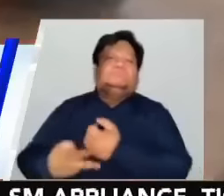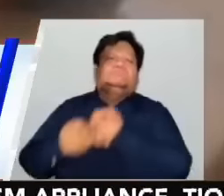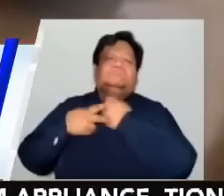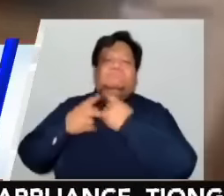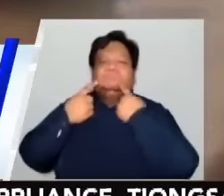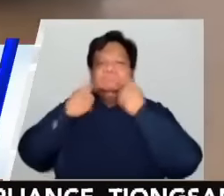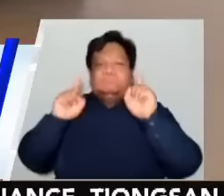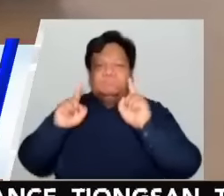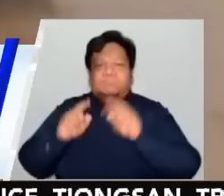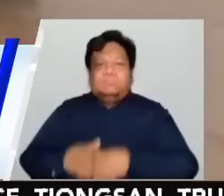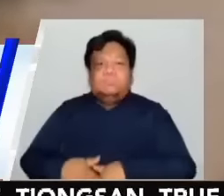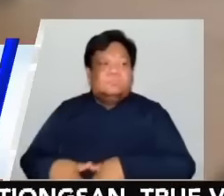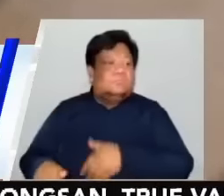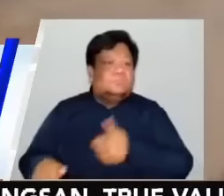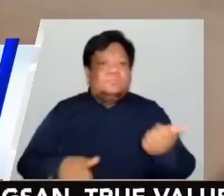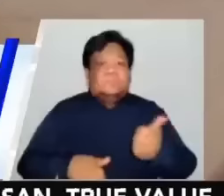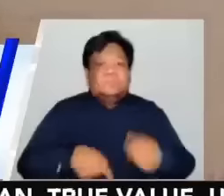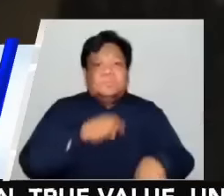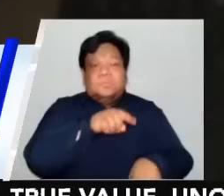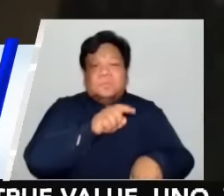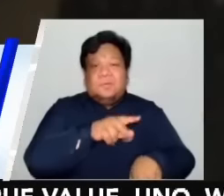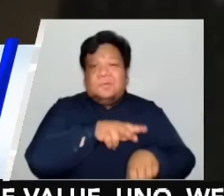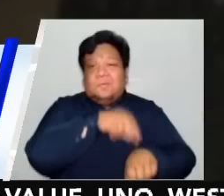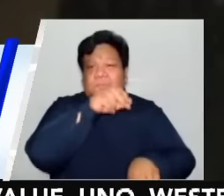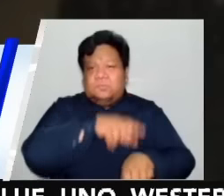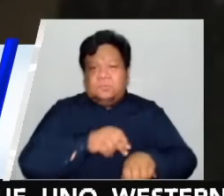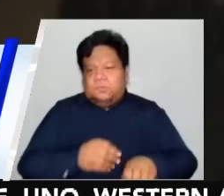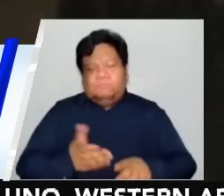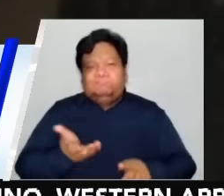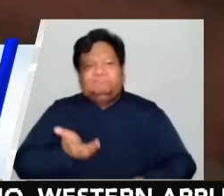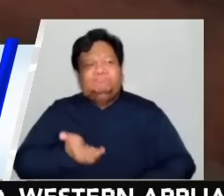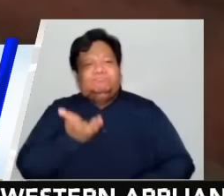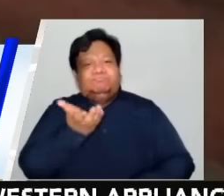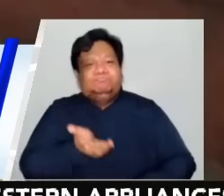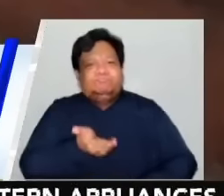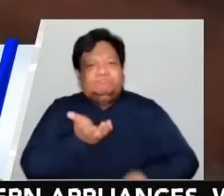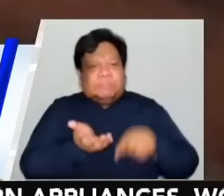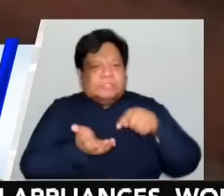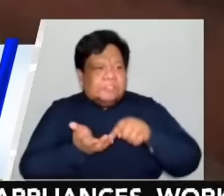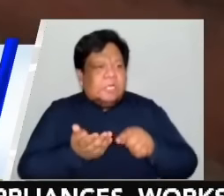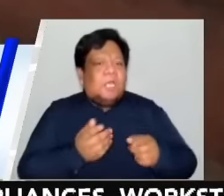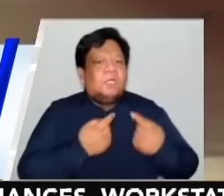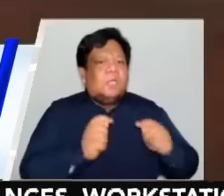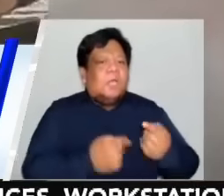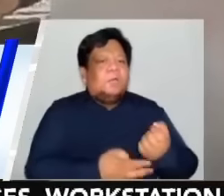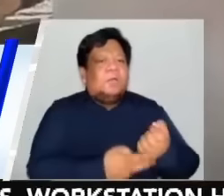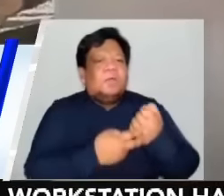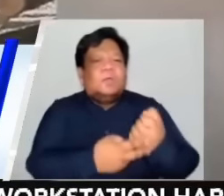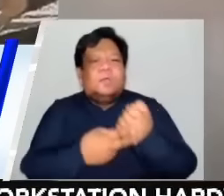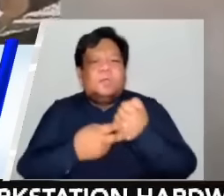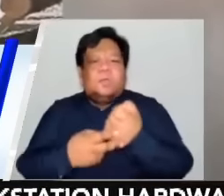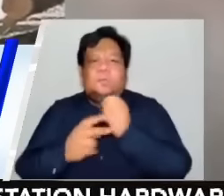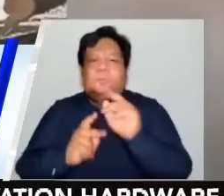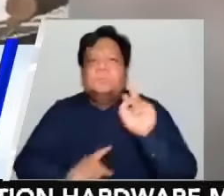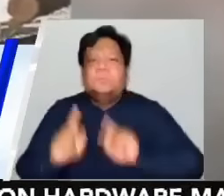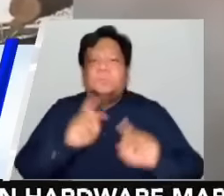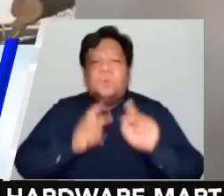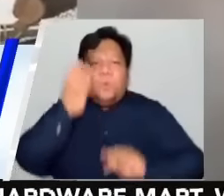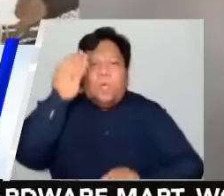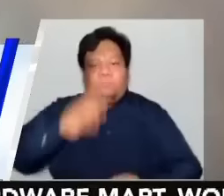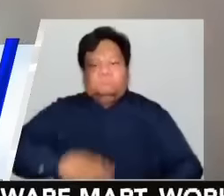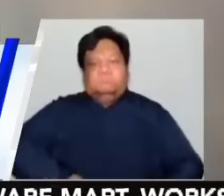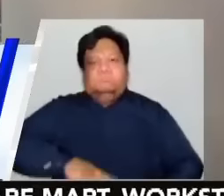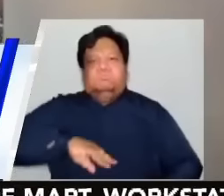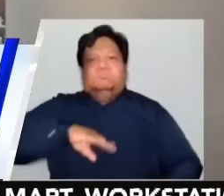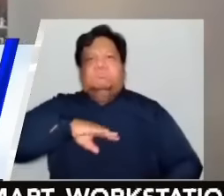ang mga rescuer para sagipin ang mahigit 40 residente mula sa abot dibdib na baha. Kabi-kabila naman ang pagguho